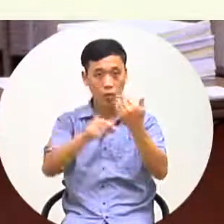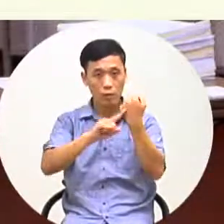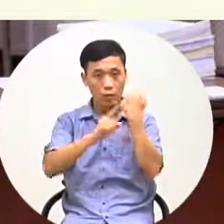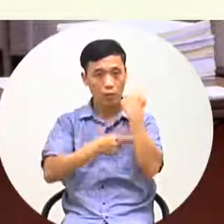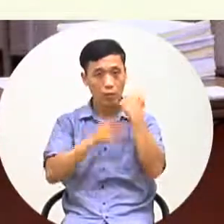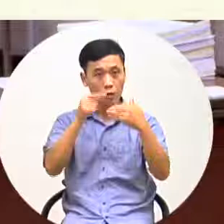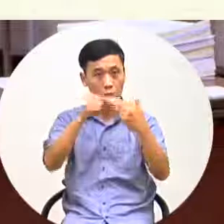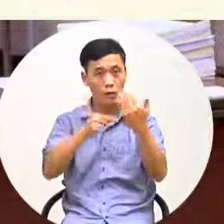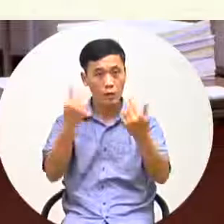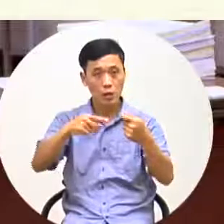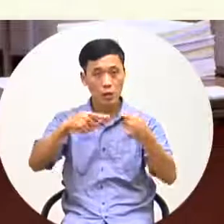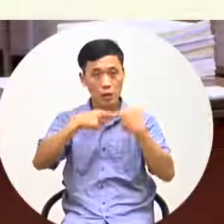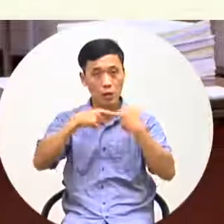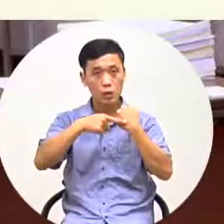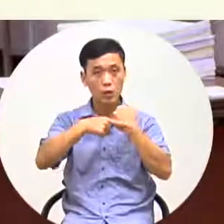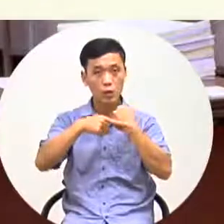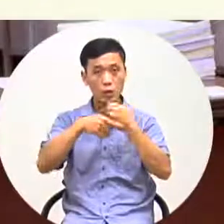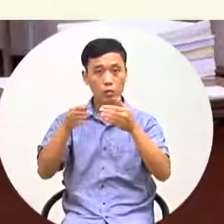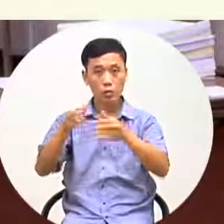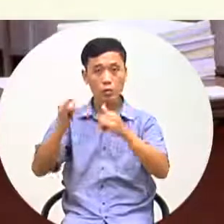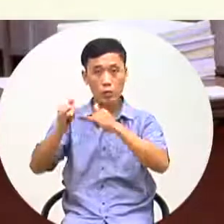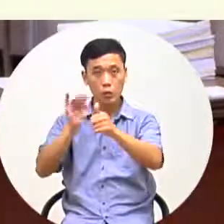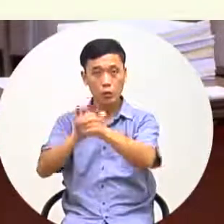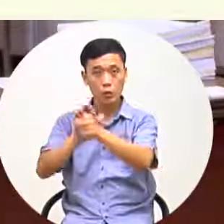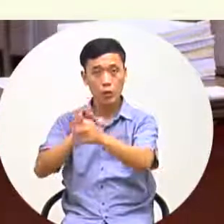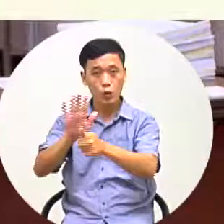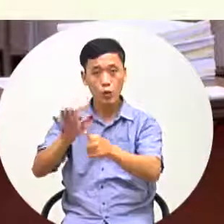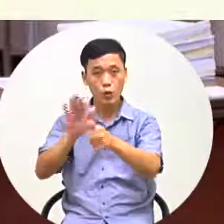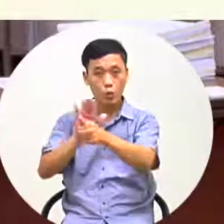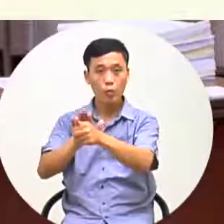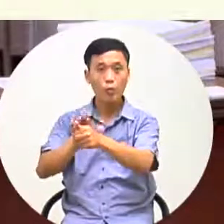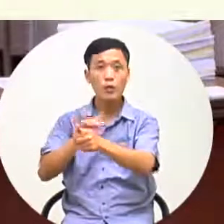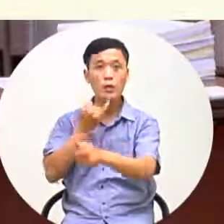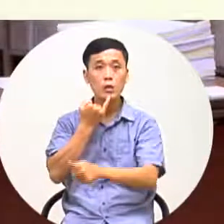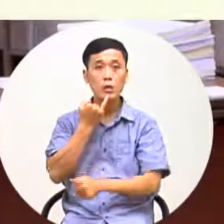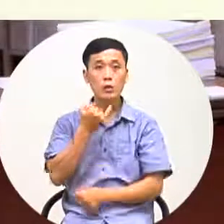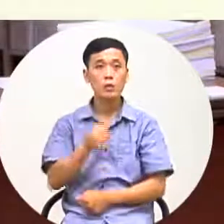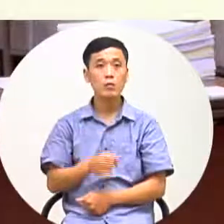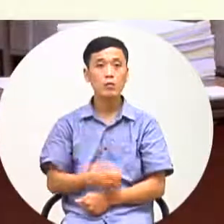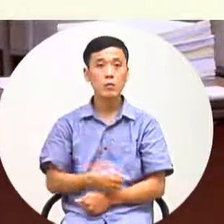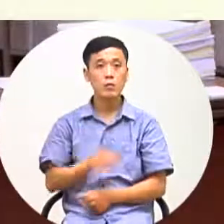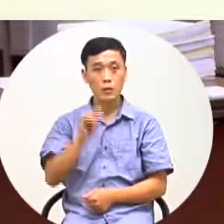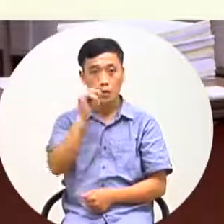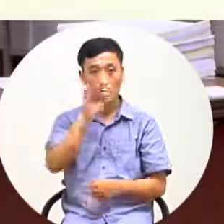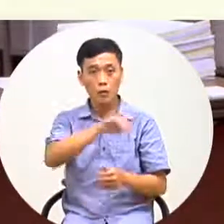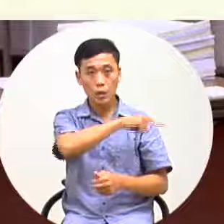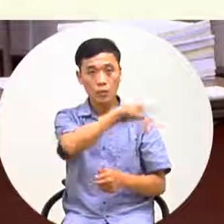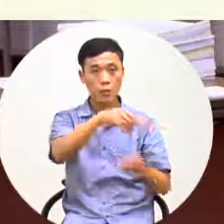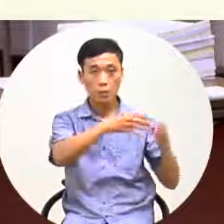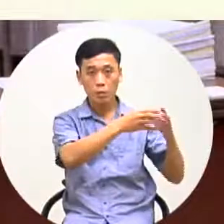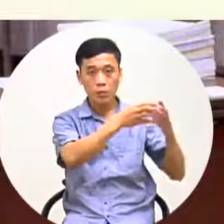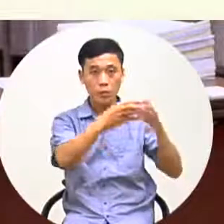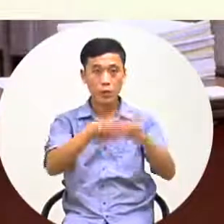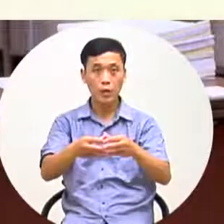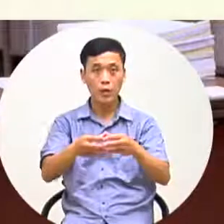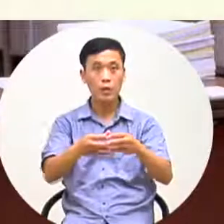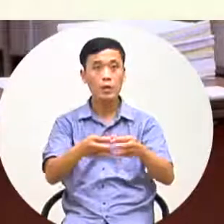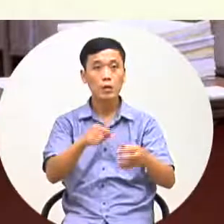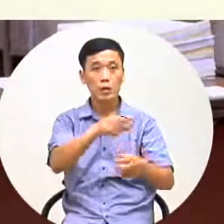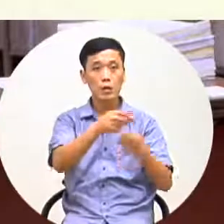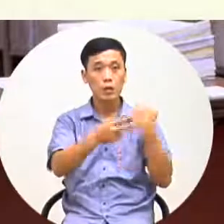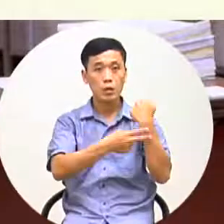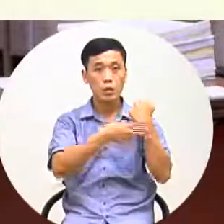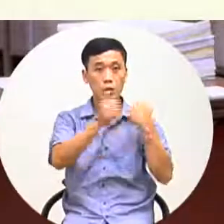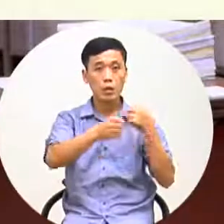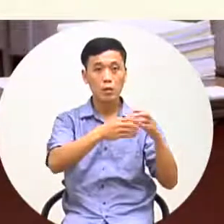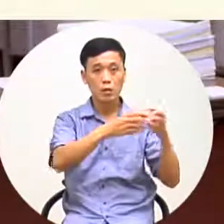我们。给他协助，哦，这是哦，因今仔来，哦，这个福祥里的吼，李定群、李定的对不对？吼，带这乡